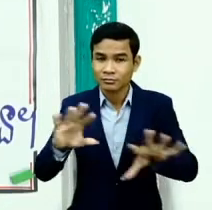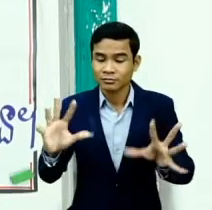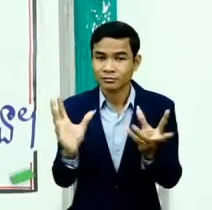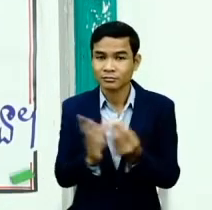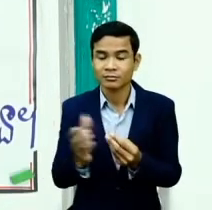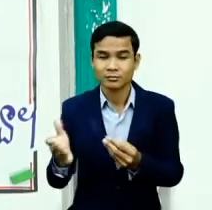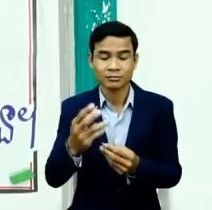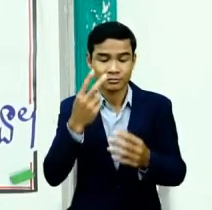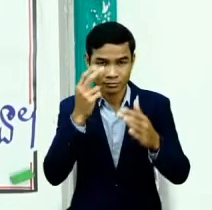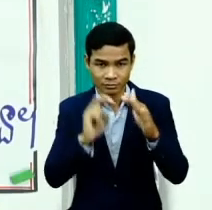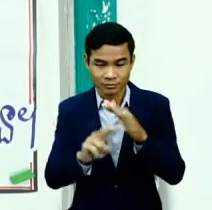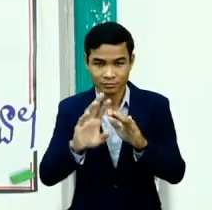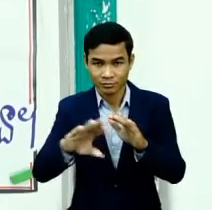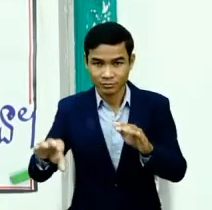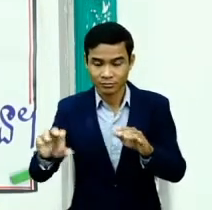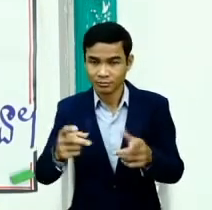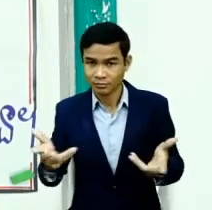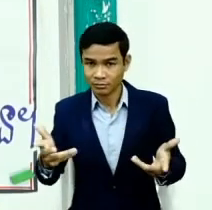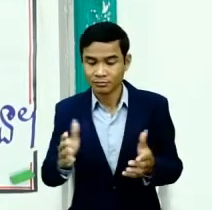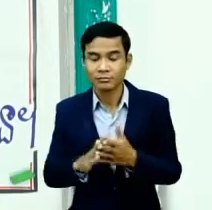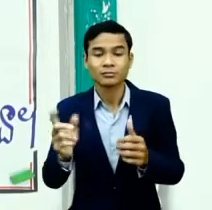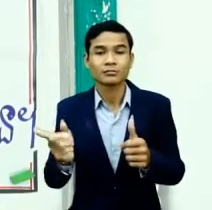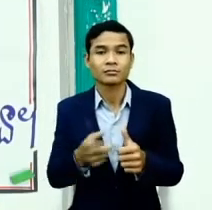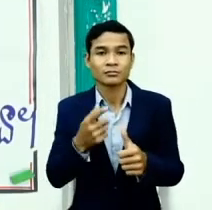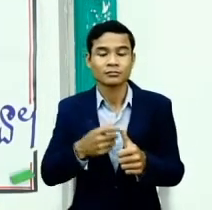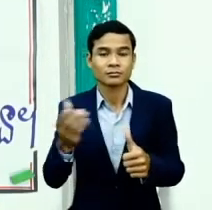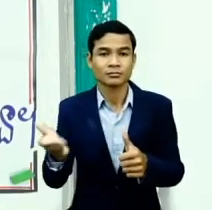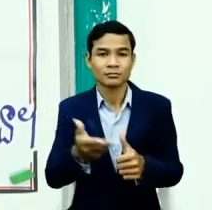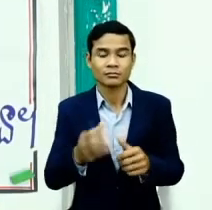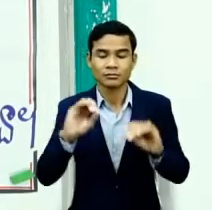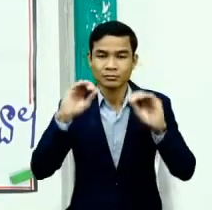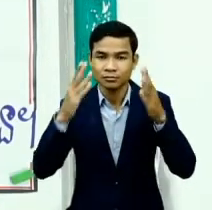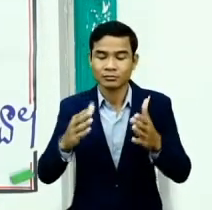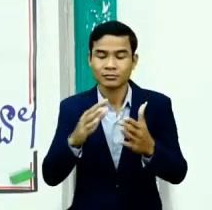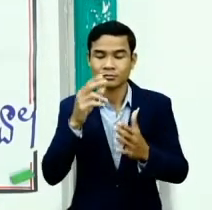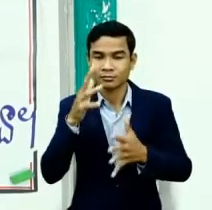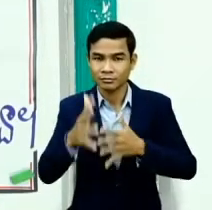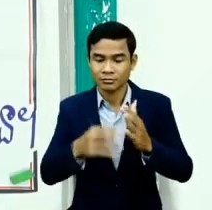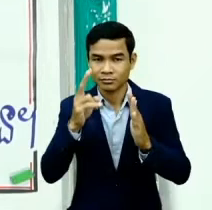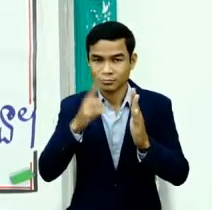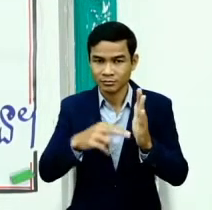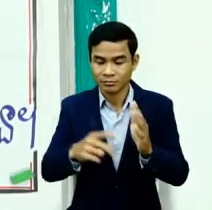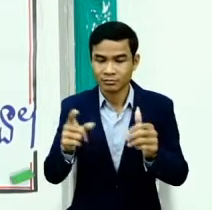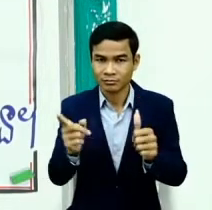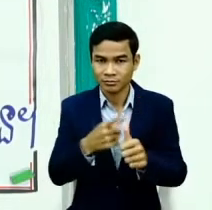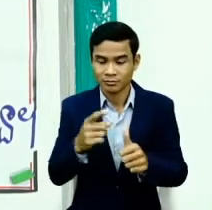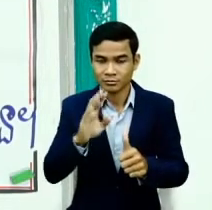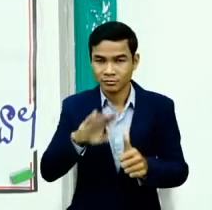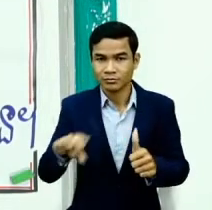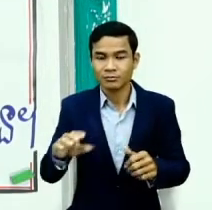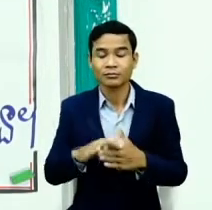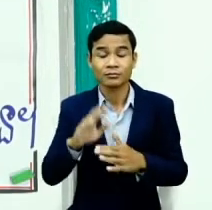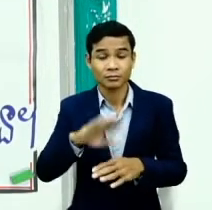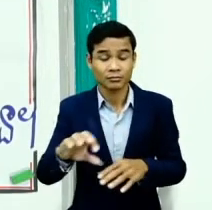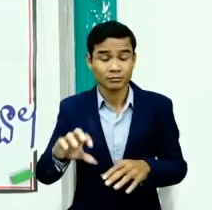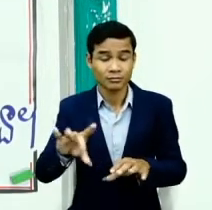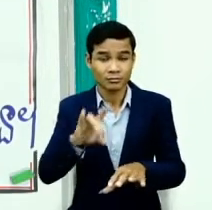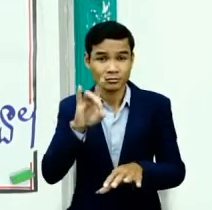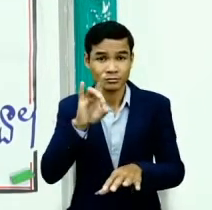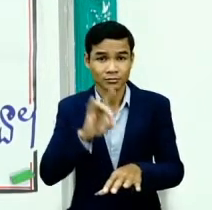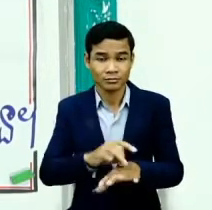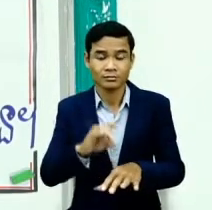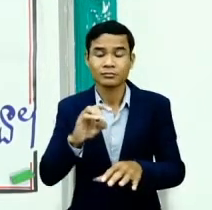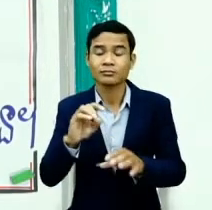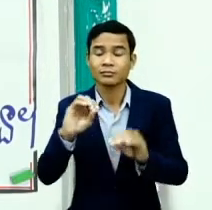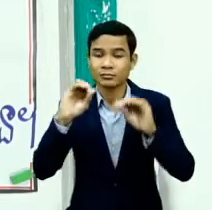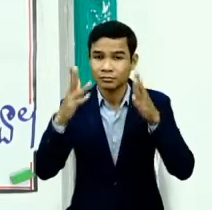cả tụ tì rụi bà con, chàng mạch đài Chuyện đồng bông ní, cứ nè cửu nâng án ở tạc bọn ní con sắp chì muôn sần Vì chứ nế, con nập bê để nè cửu án